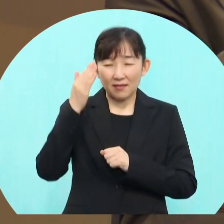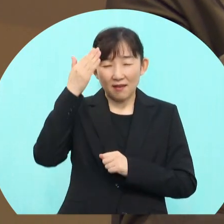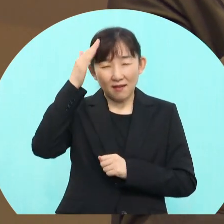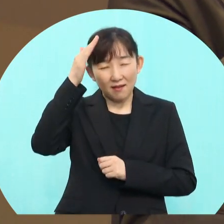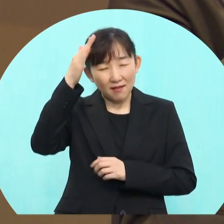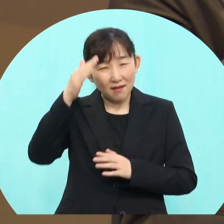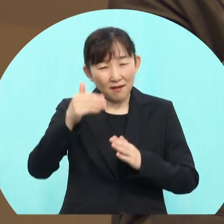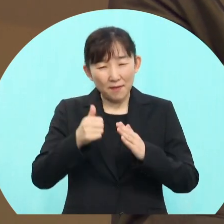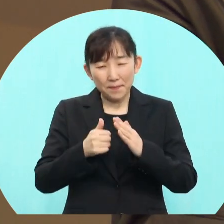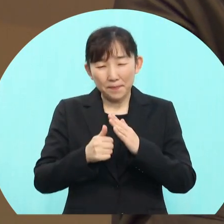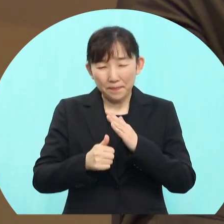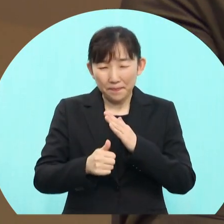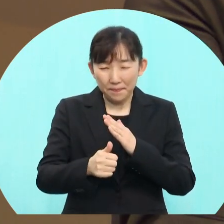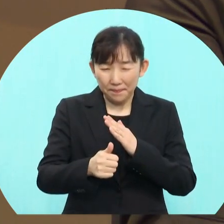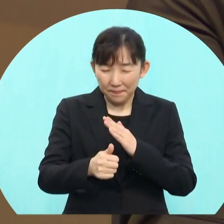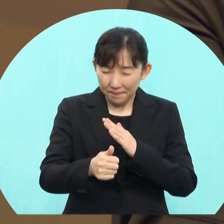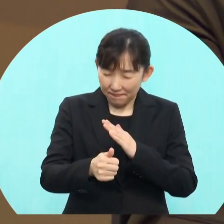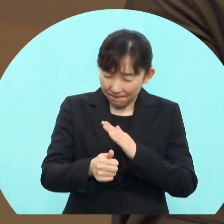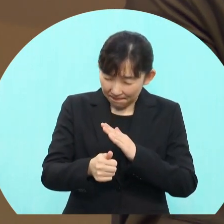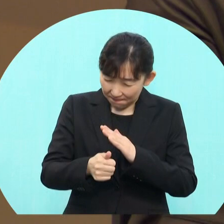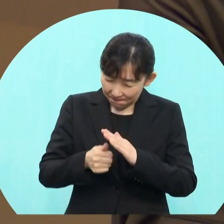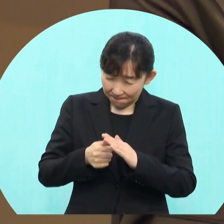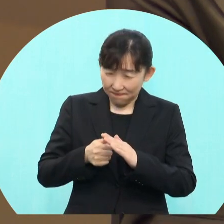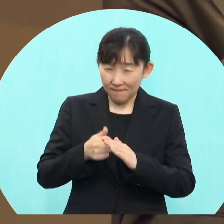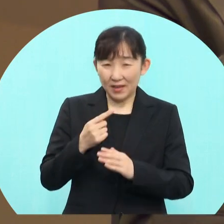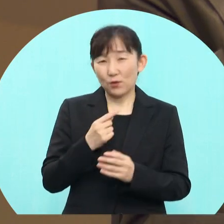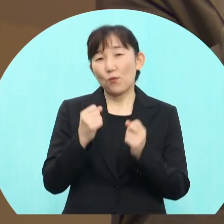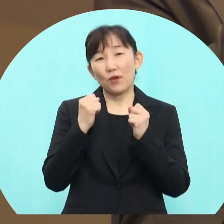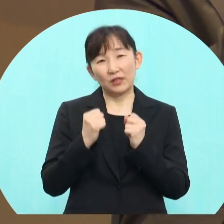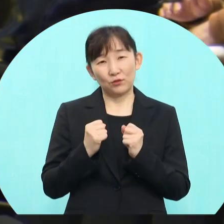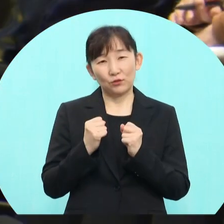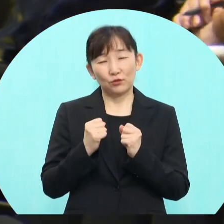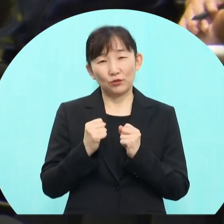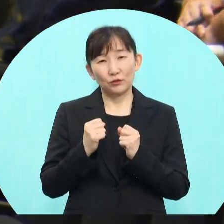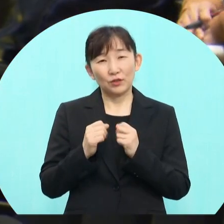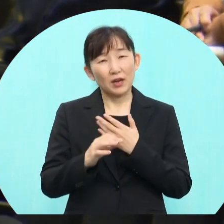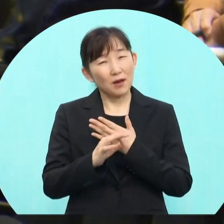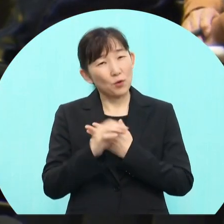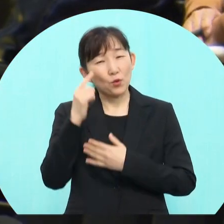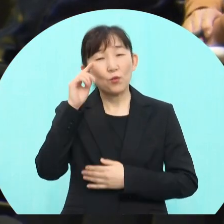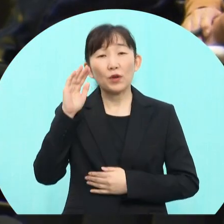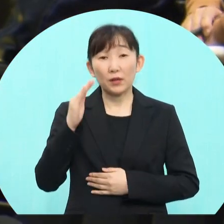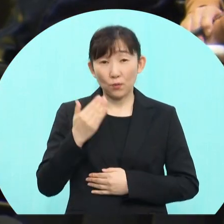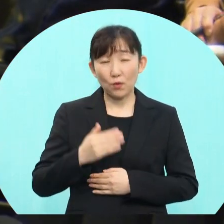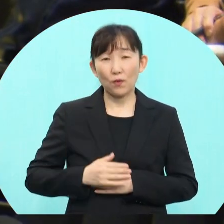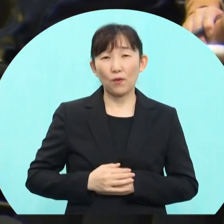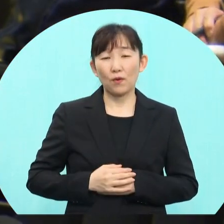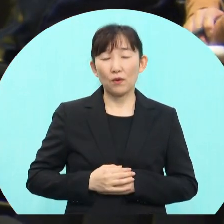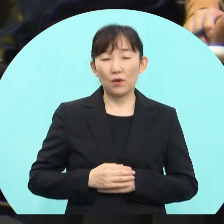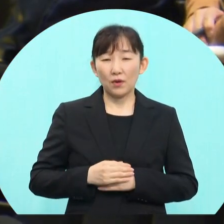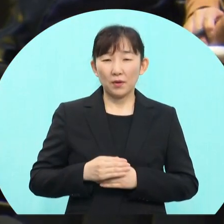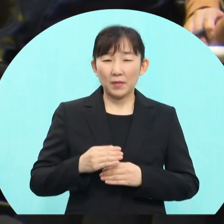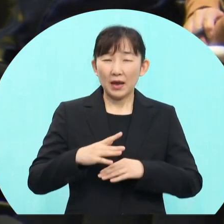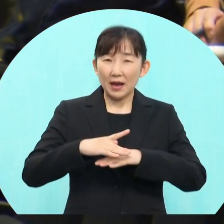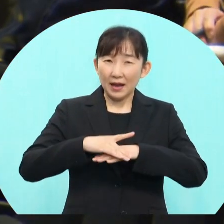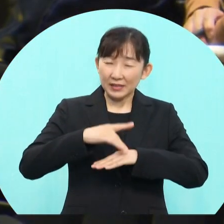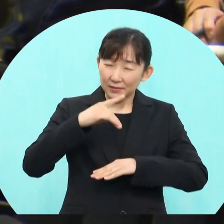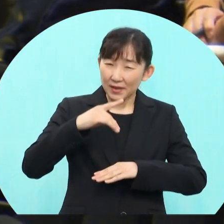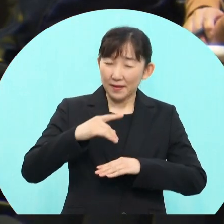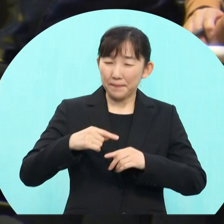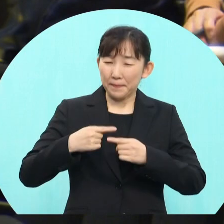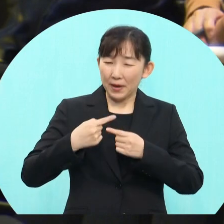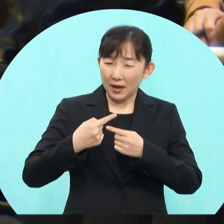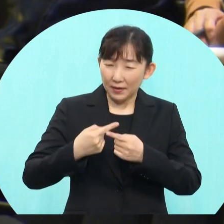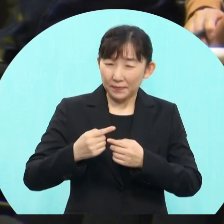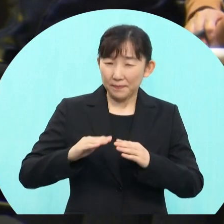を拒否するような方もいるかもしれませんけども、でも決して、その第一歩は難しいかもしれ